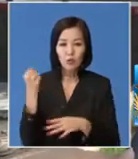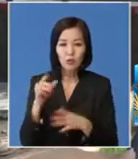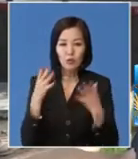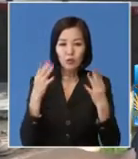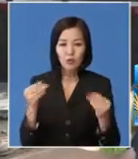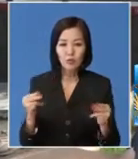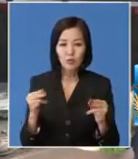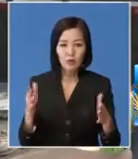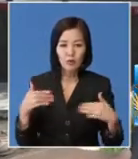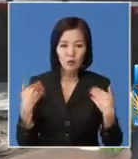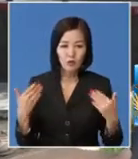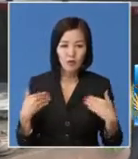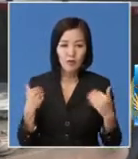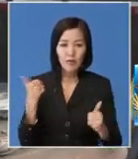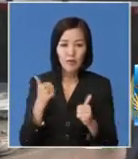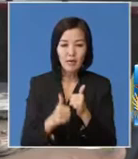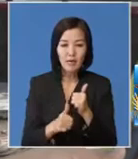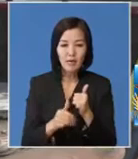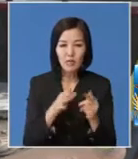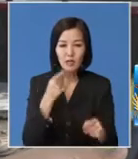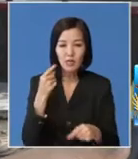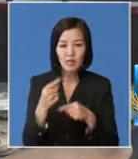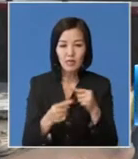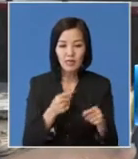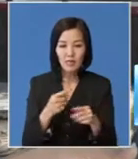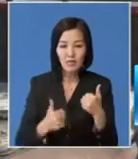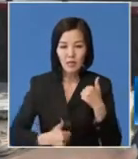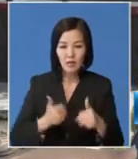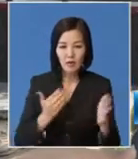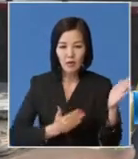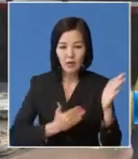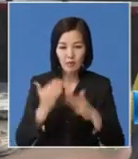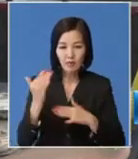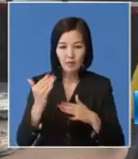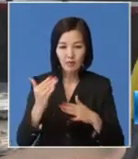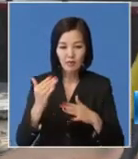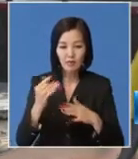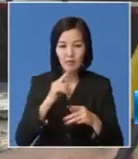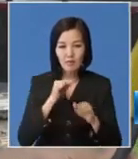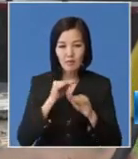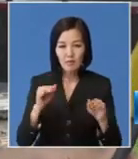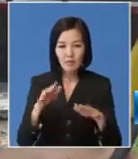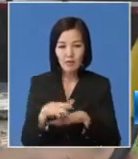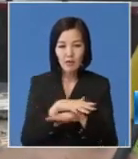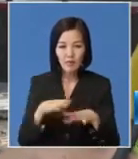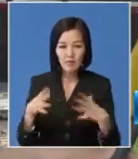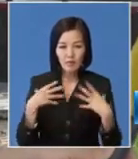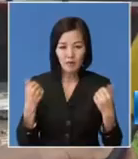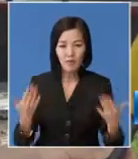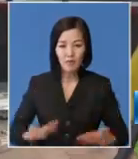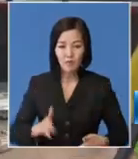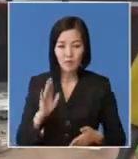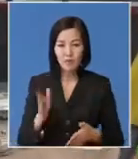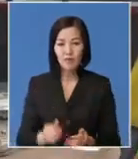жүректен құттықтағым келіп отыр. Әрқашан еліміздің абыройы арта берсін, еліміз тыныш, жұртымыз аман болсын дегім